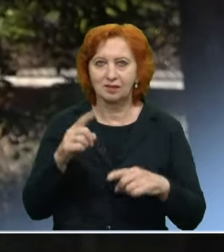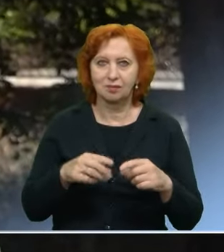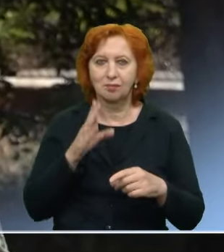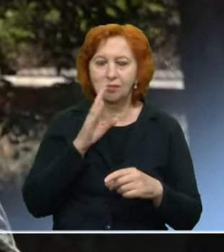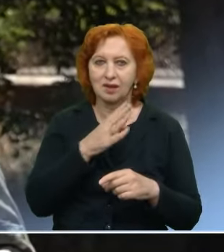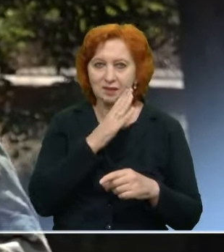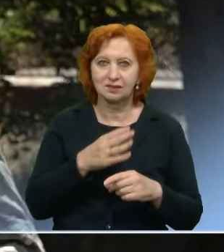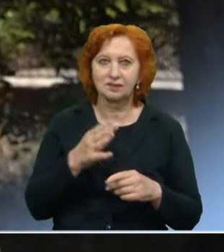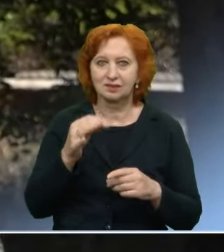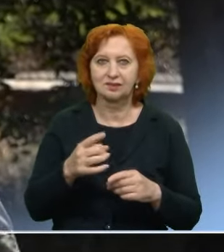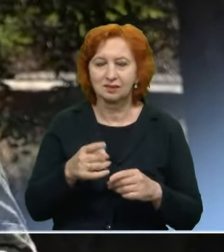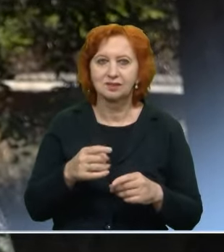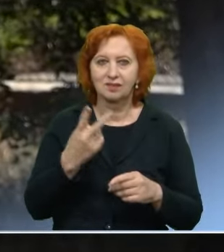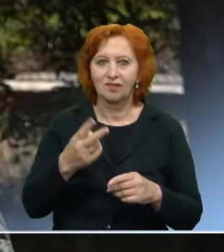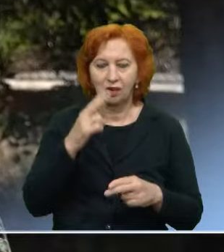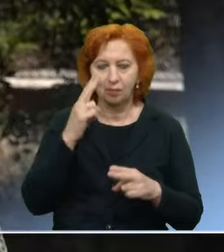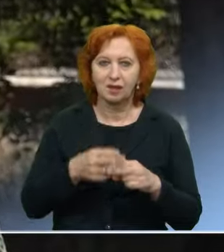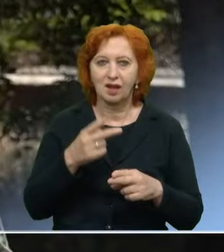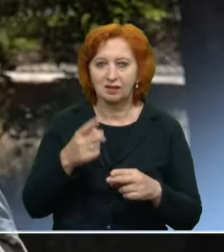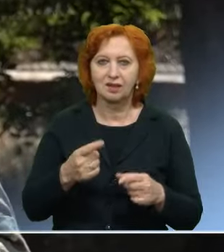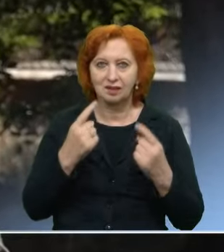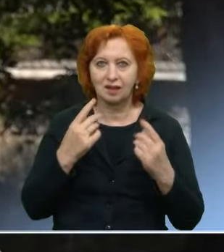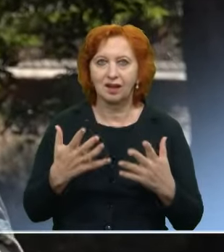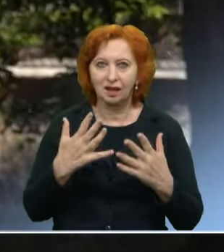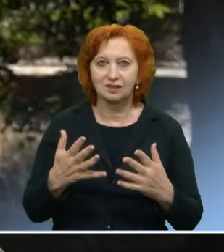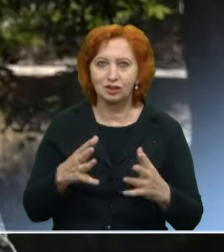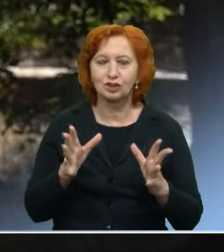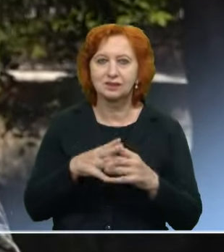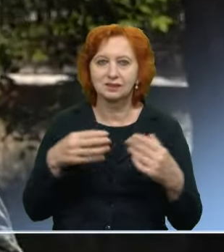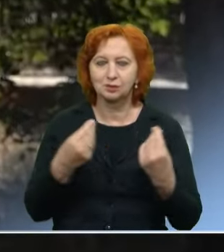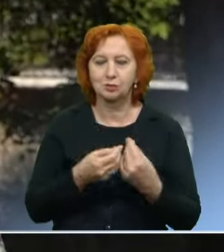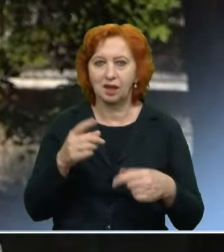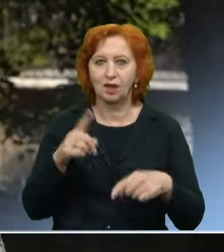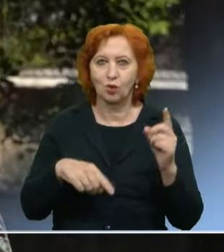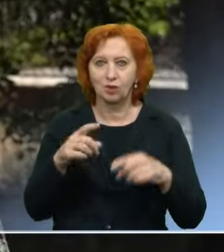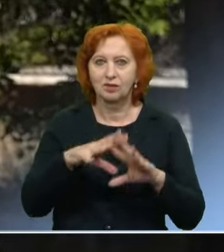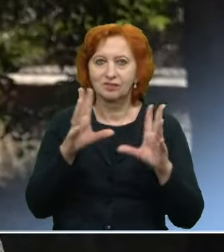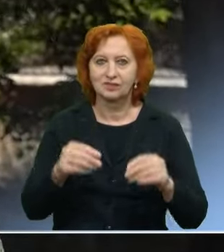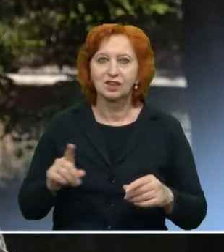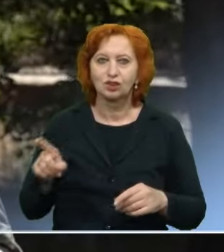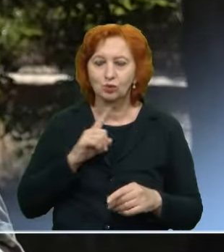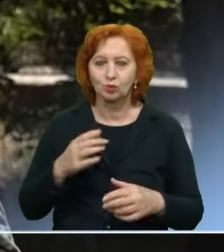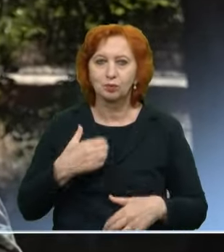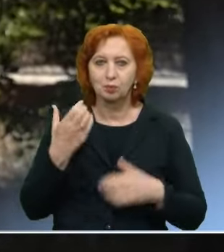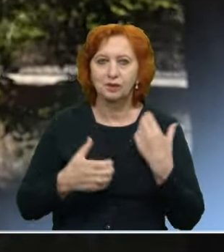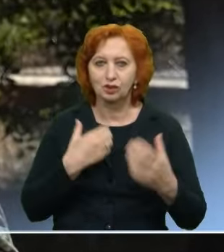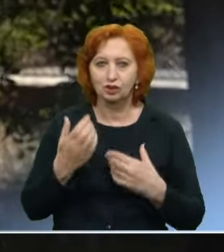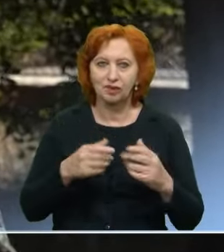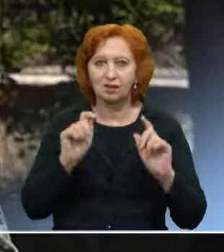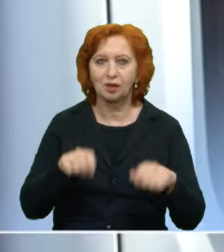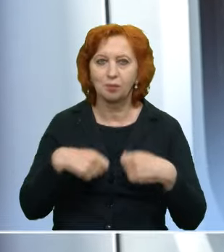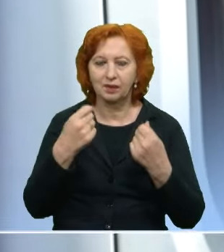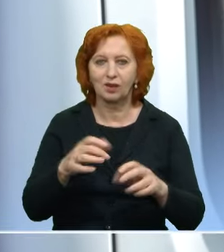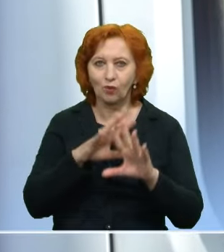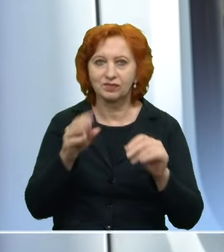мать, два брата, ну, соответственно, друзья, родственники. Все ждут, переживают, конечно. Передаю всем